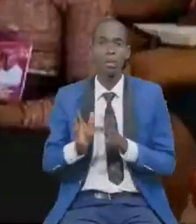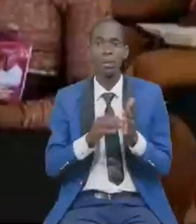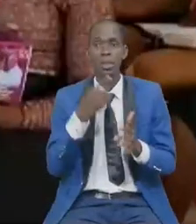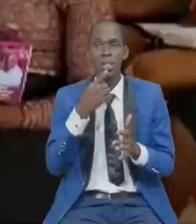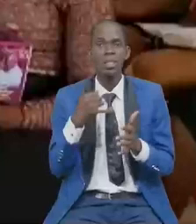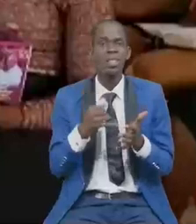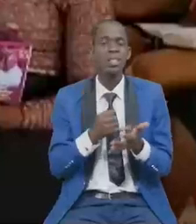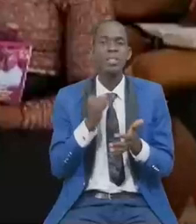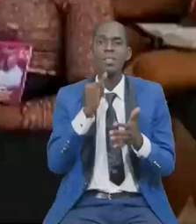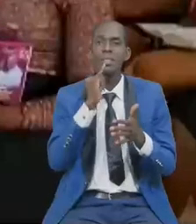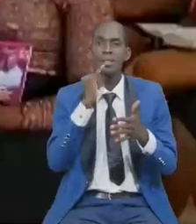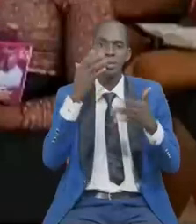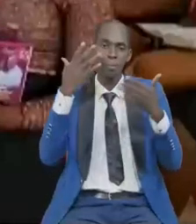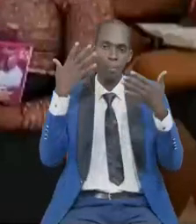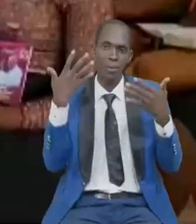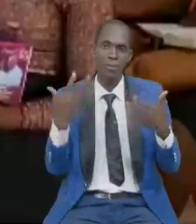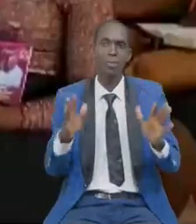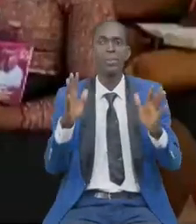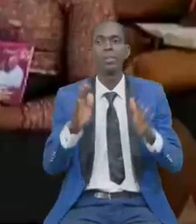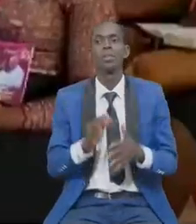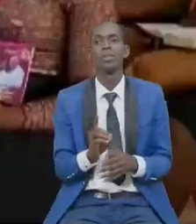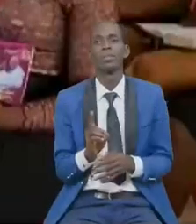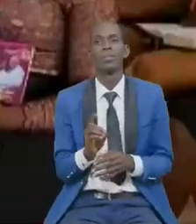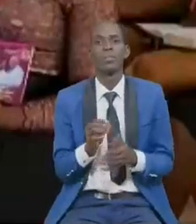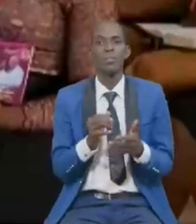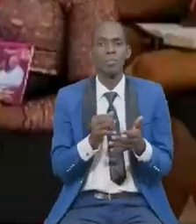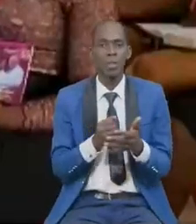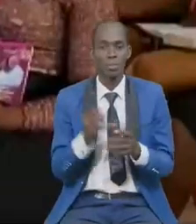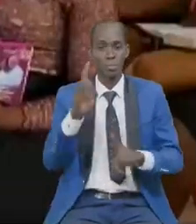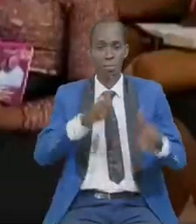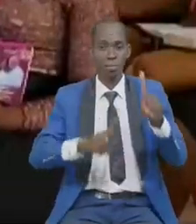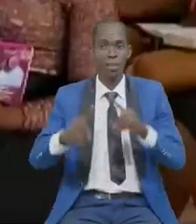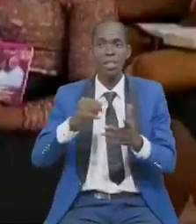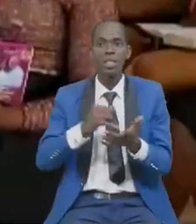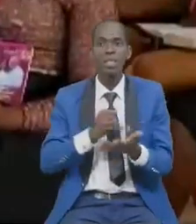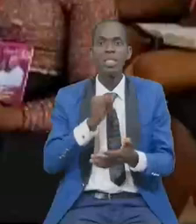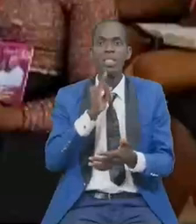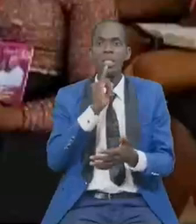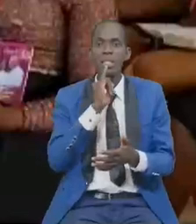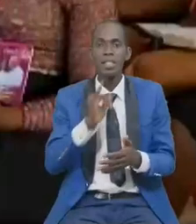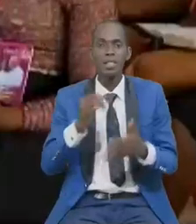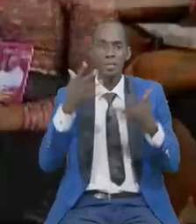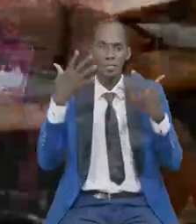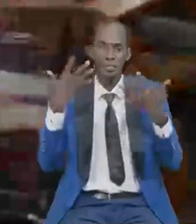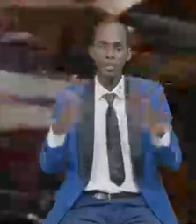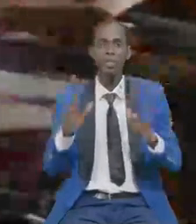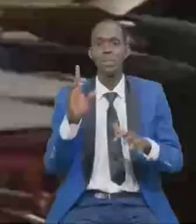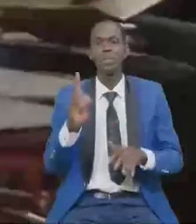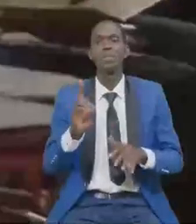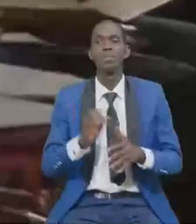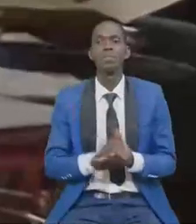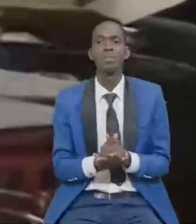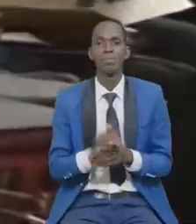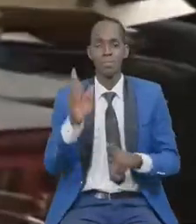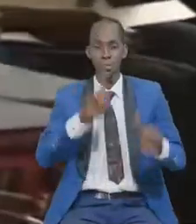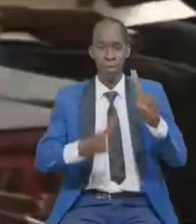Tout est accompli. » Répète-le avec moi. « Tout est accompli. » Répète-le